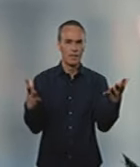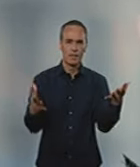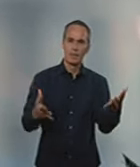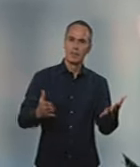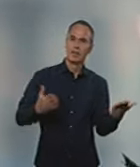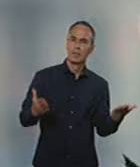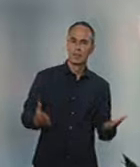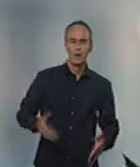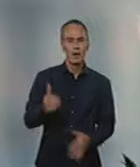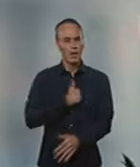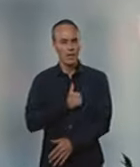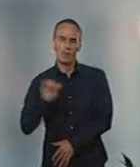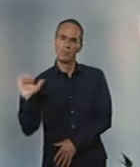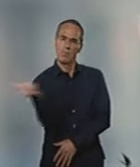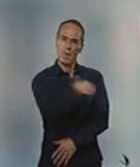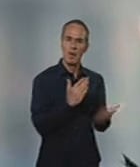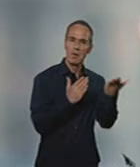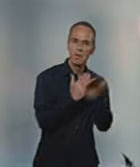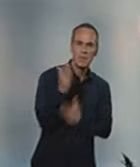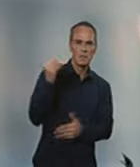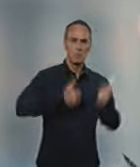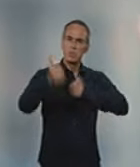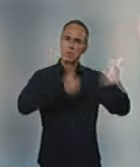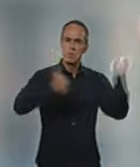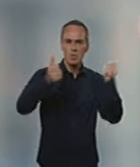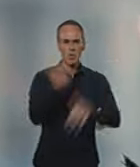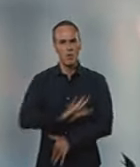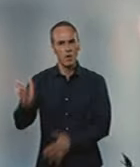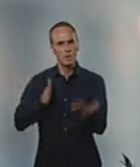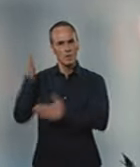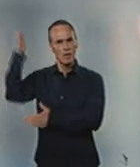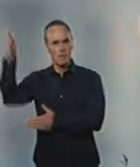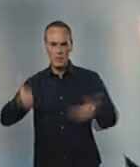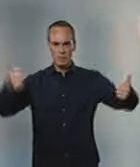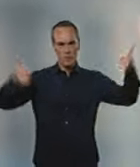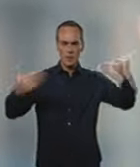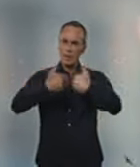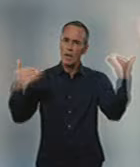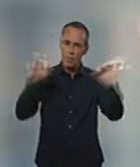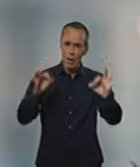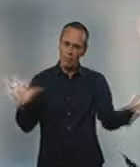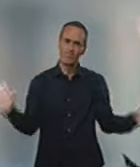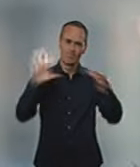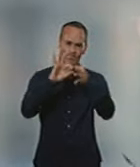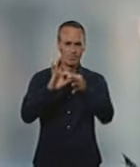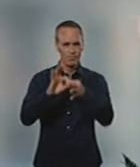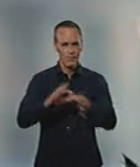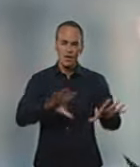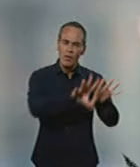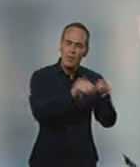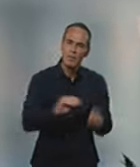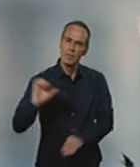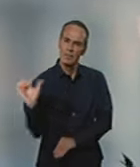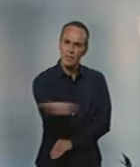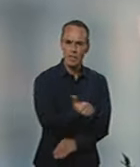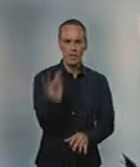individuel et de l'autre le destin de la France les deux destins celui de chaque une de votre famille et celui de